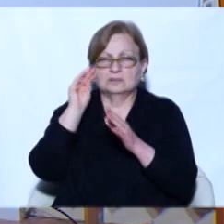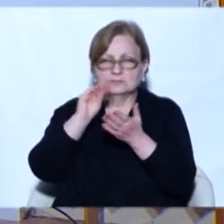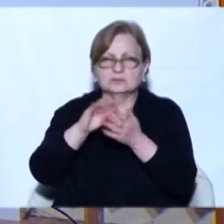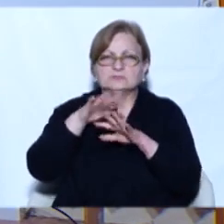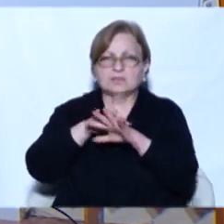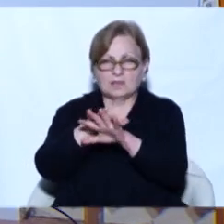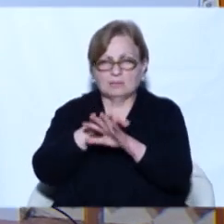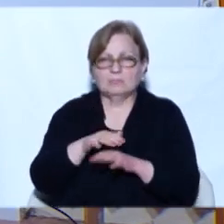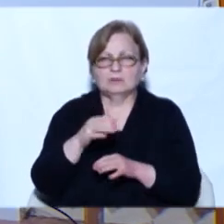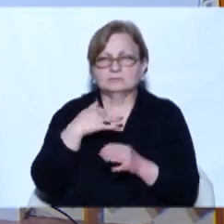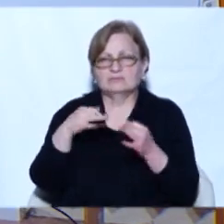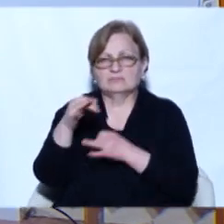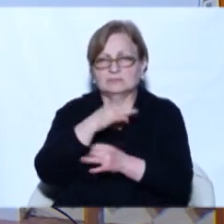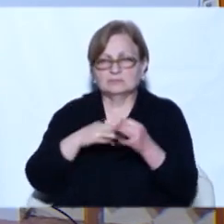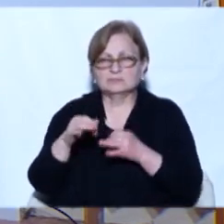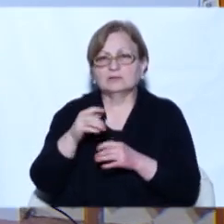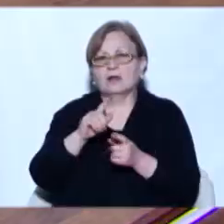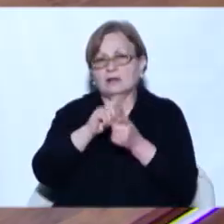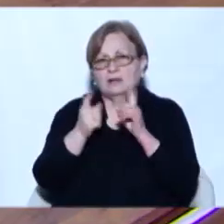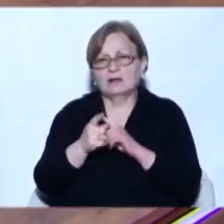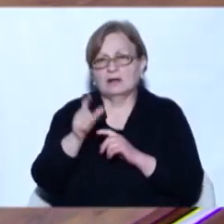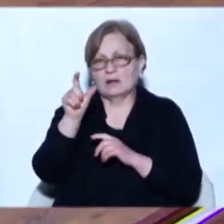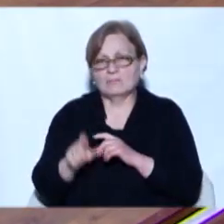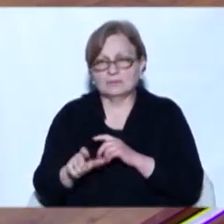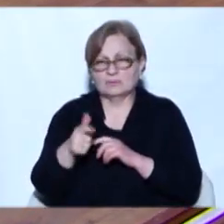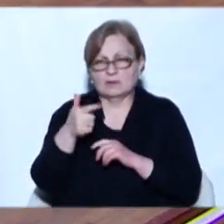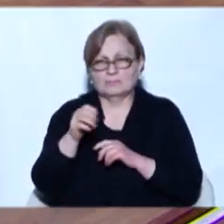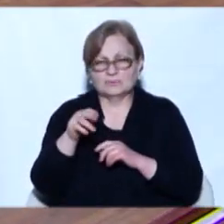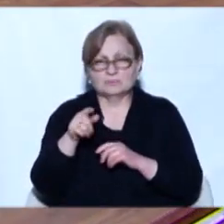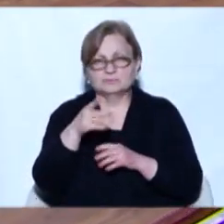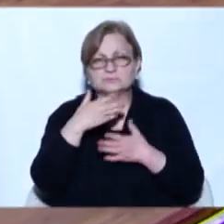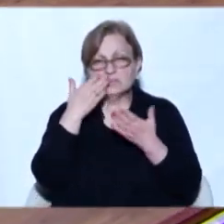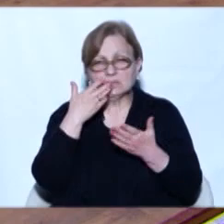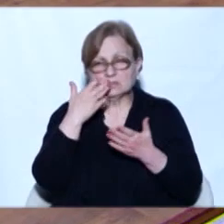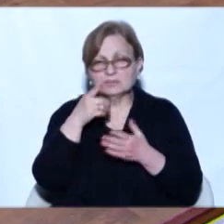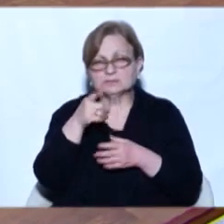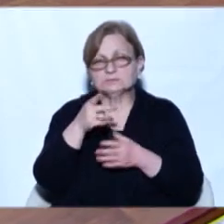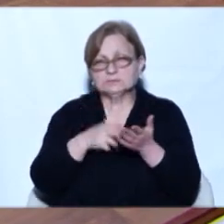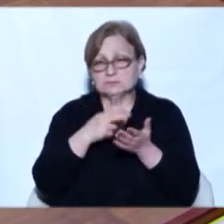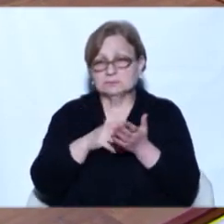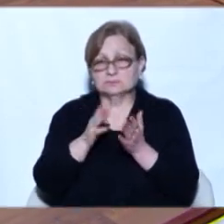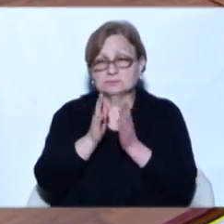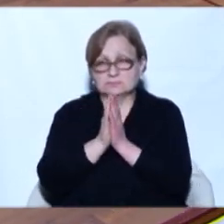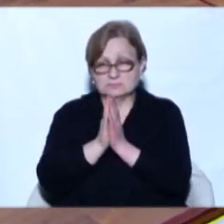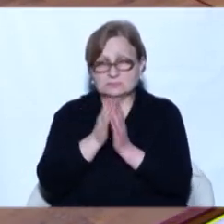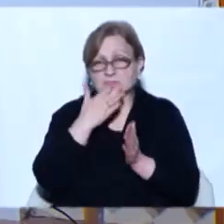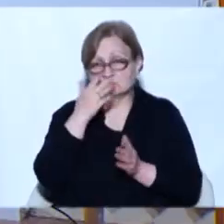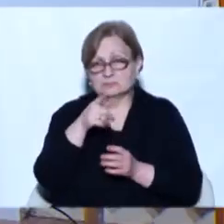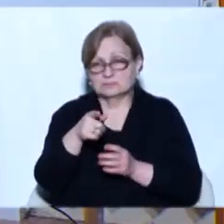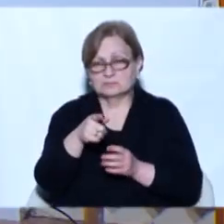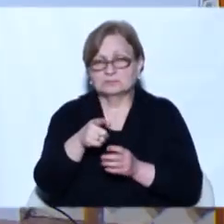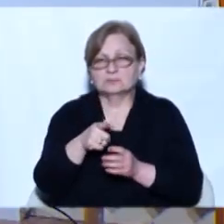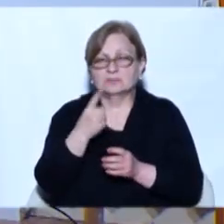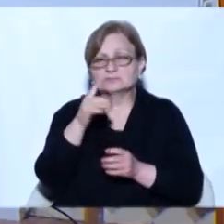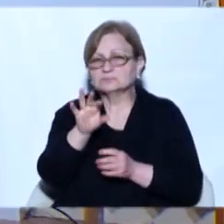და ვისაუბრეთ მხატრულ ხერხზე გაპიროვნებაზე. Მე ძალიან გთხოვ, რომ წაიკითხო ეს წიგნი, შეარჩიო ერთ-ერთი